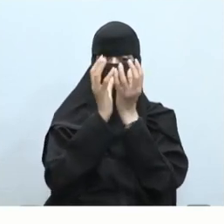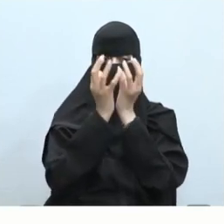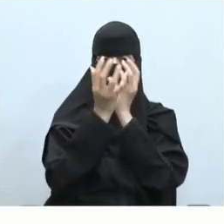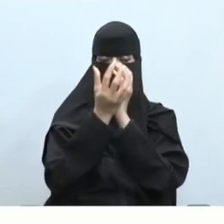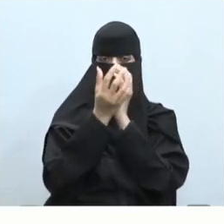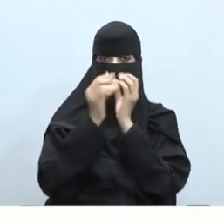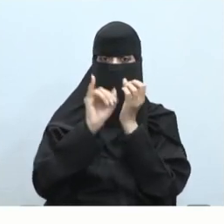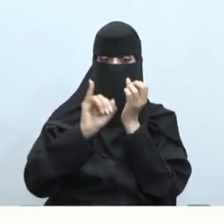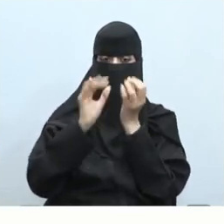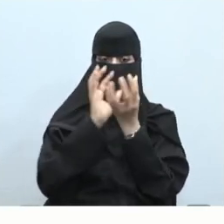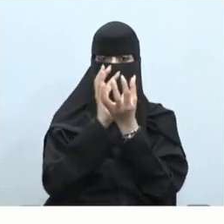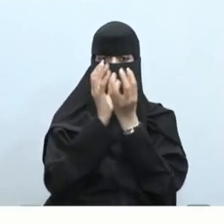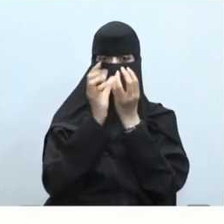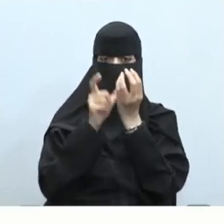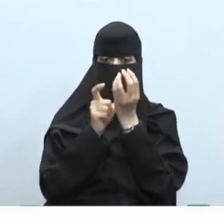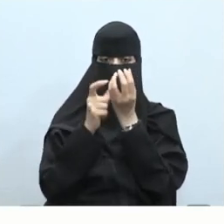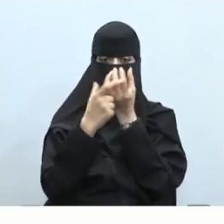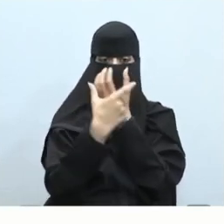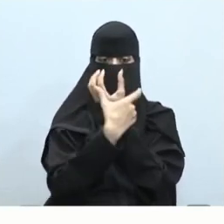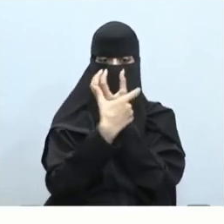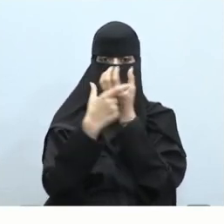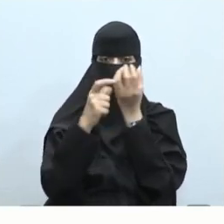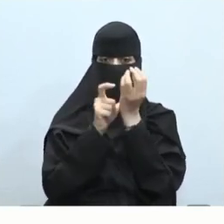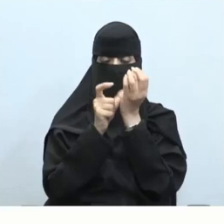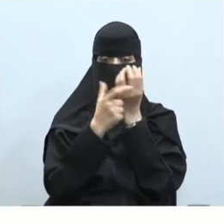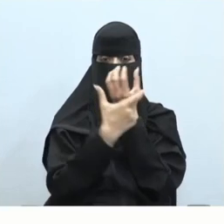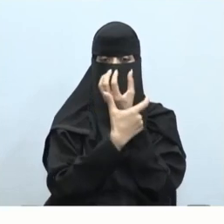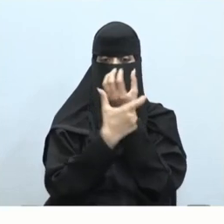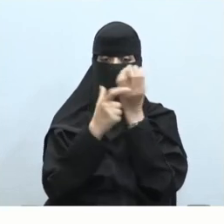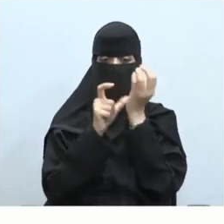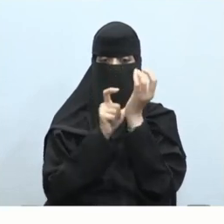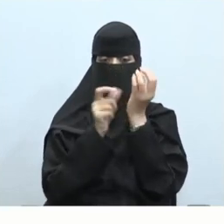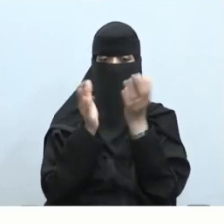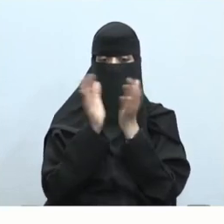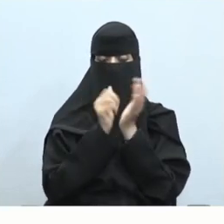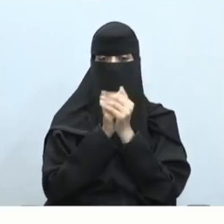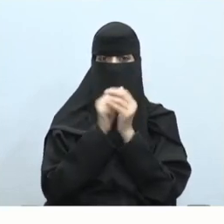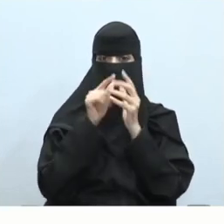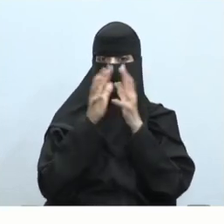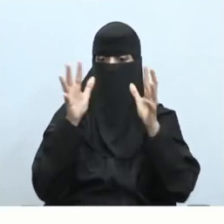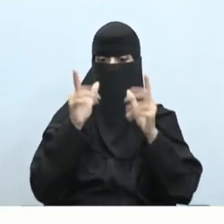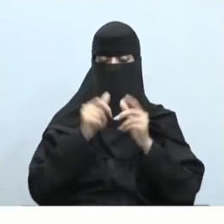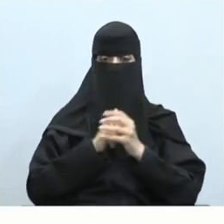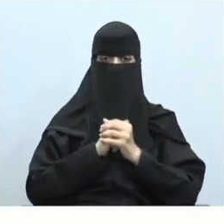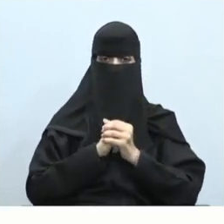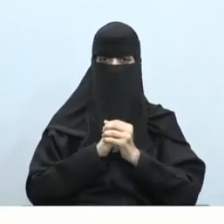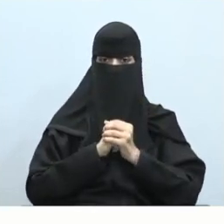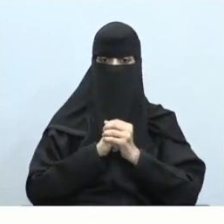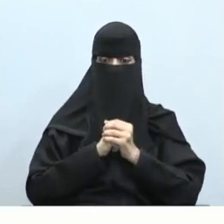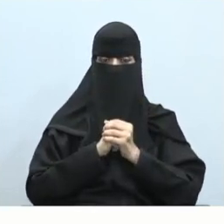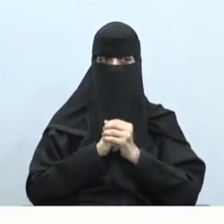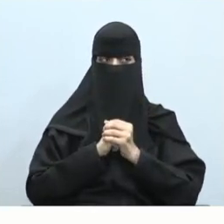مقارنه بالمشتري للاحظنا انها ليست بذات الحجم الكبير ابنائي